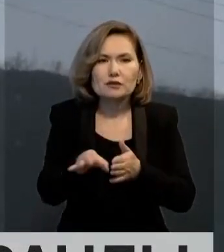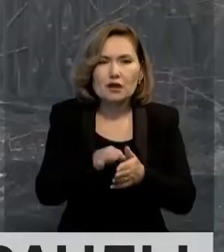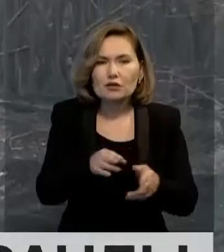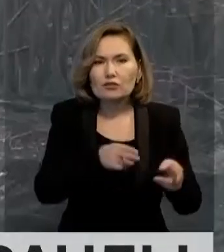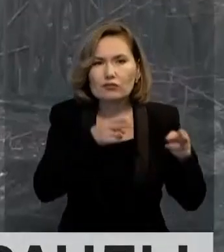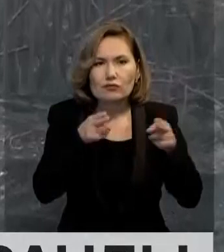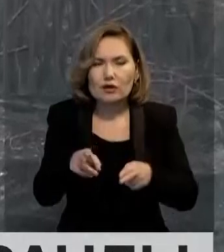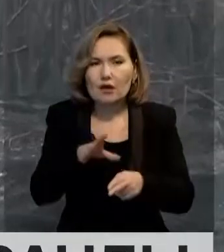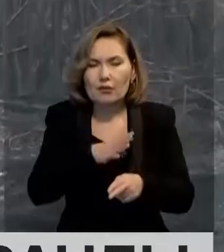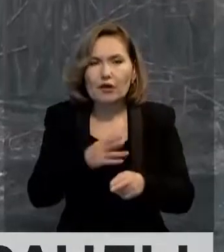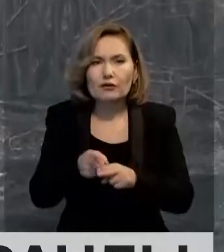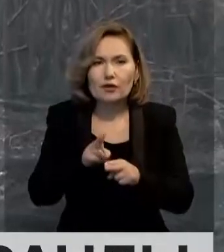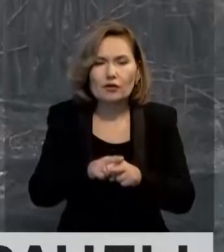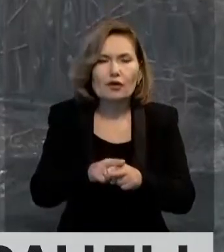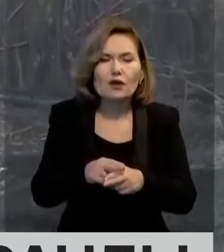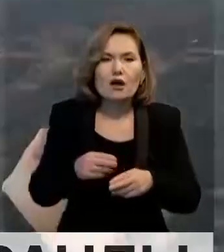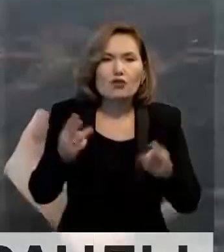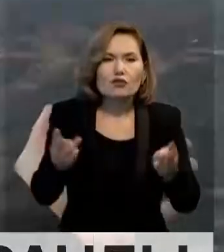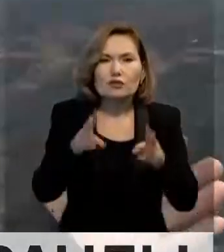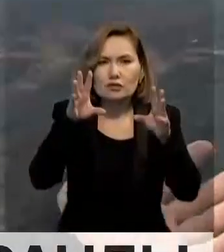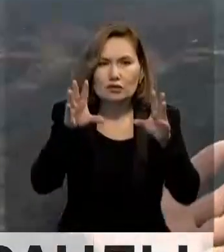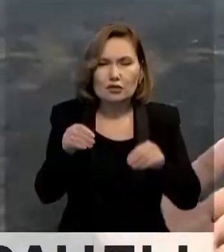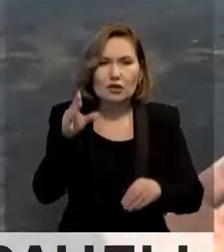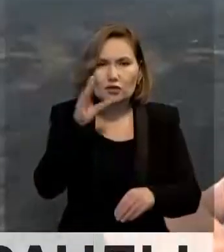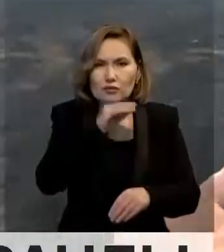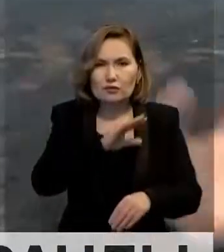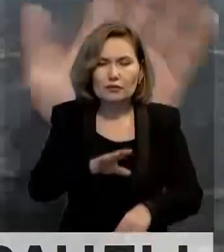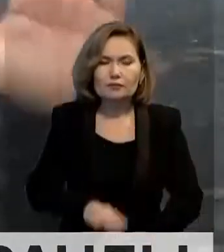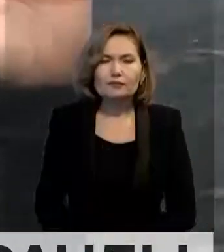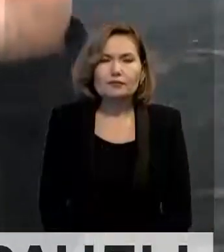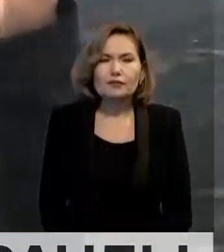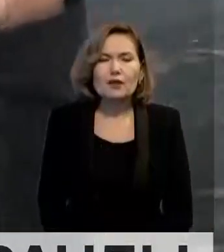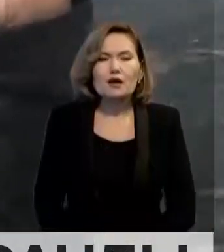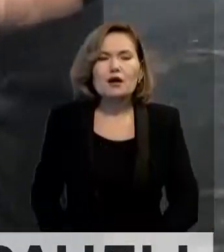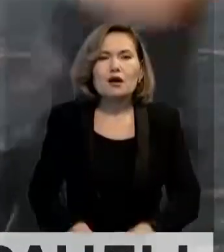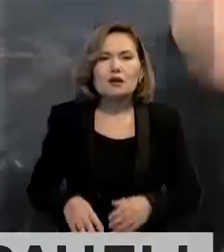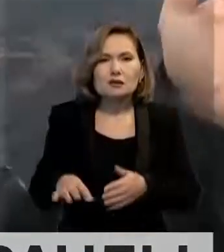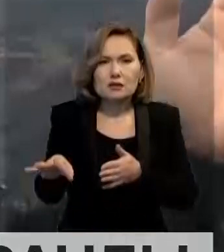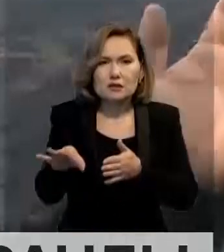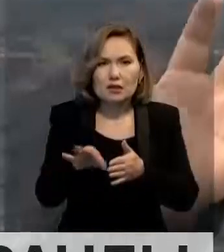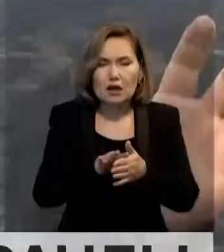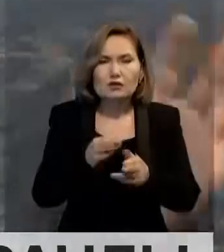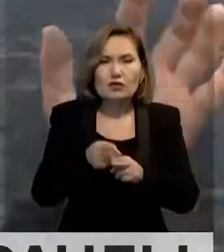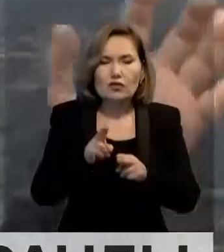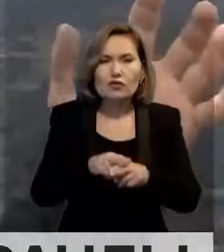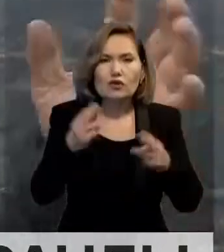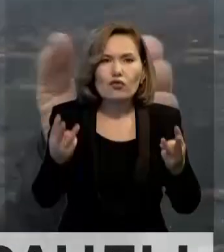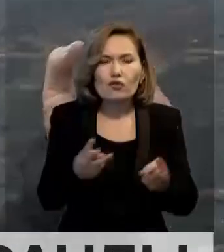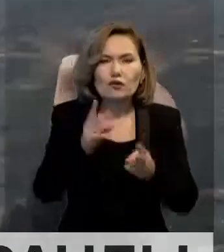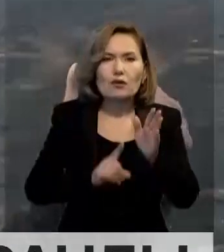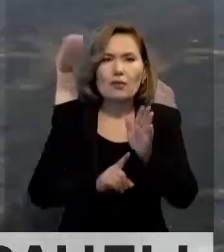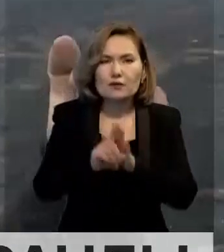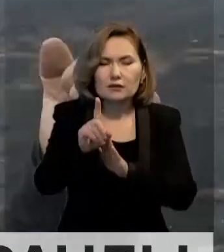жетіпті, бірақ ешқандай көмек бере алмаған. Көзді ашып жұмғанша келді де, жалын пері өте шықты. Еш қатты